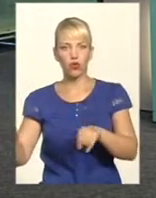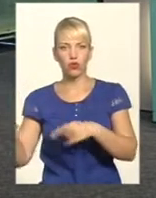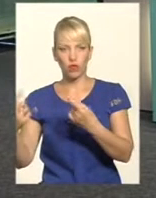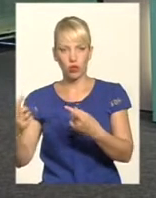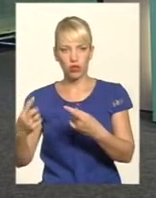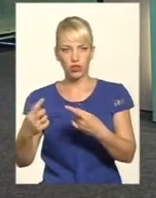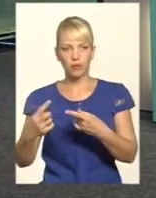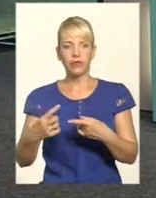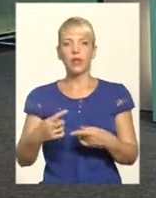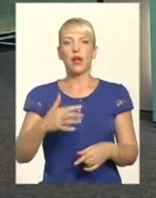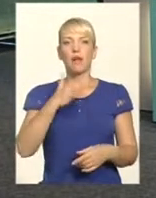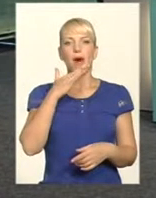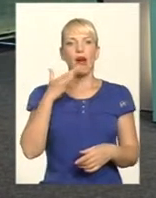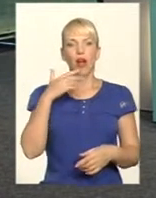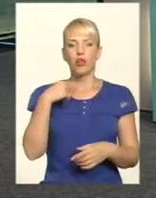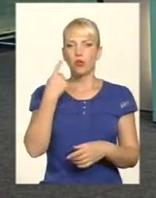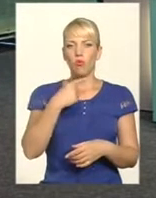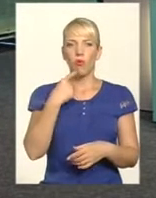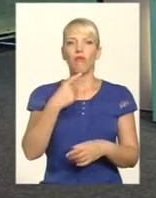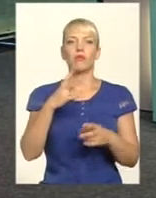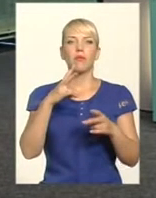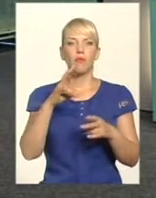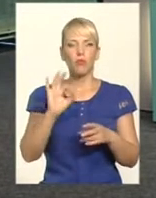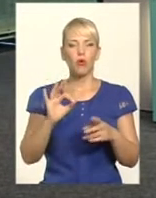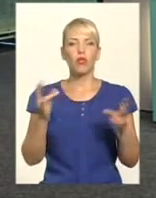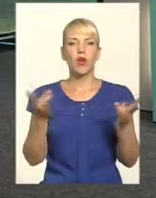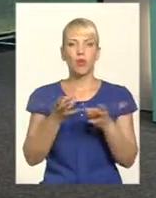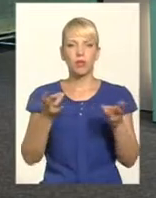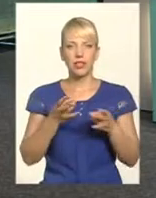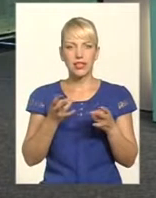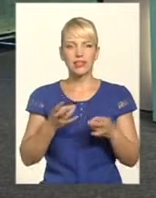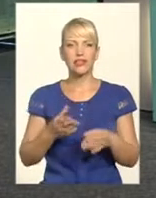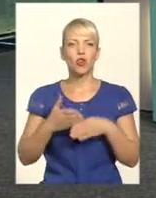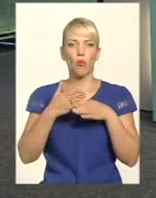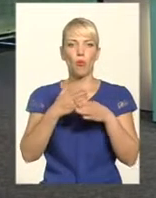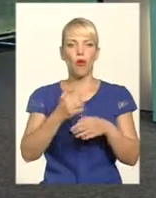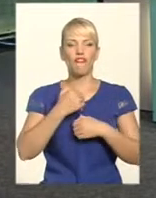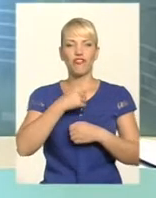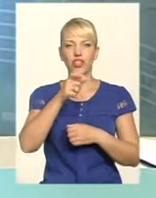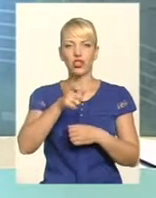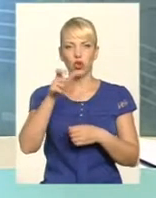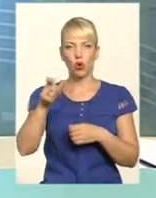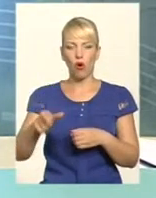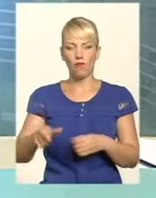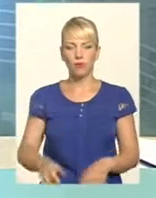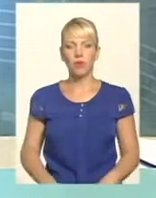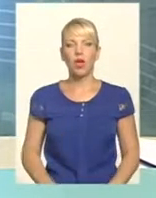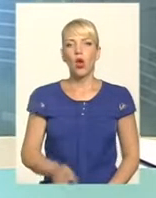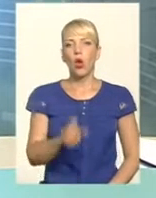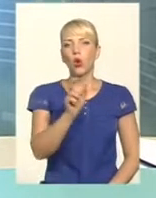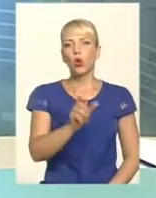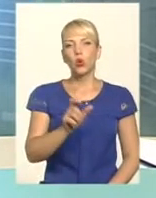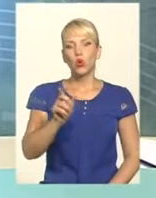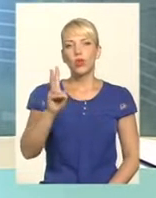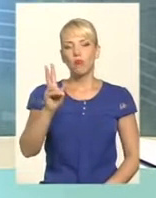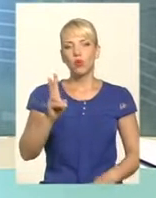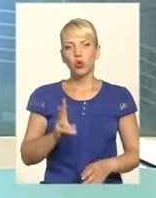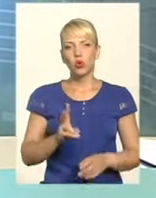мовиться про необхідність допомоги військовим. Людям, які активно